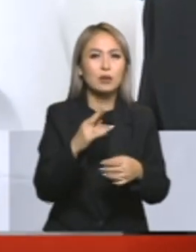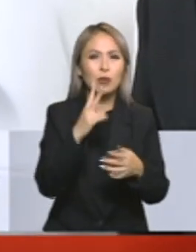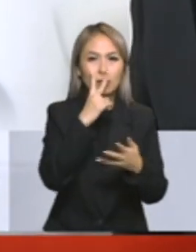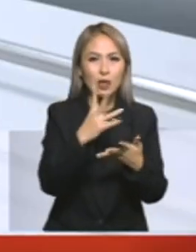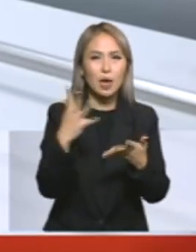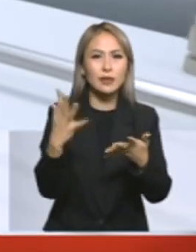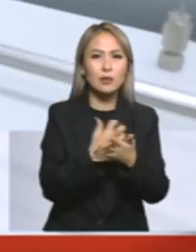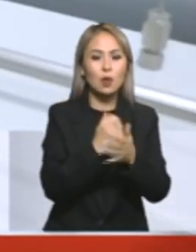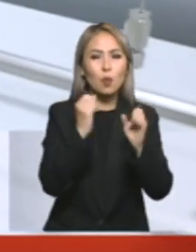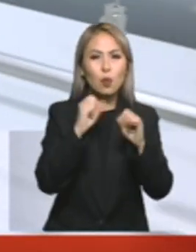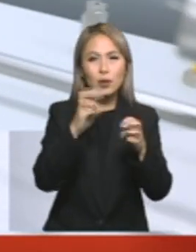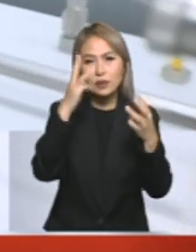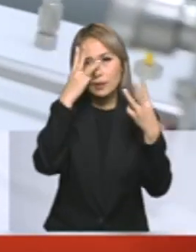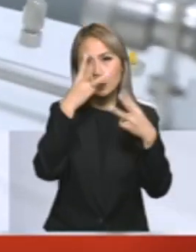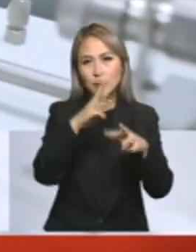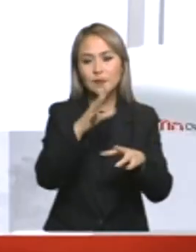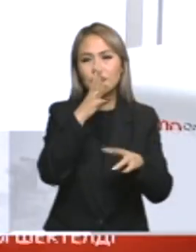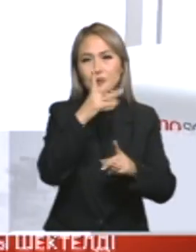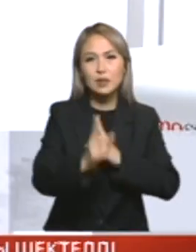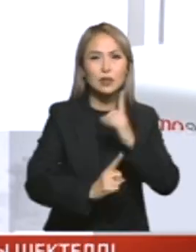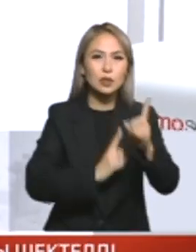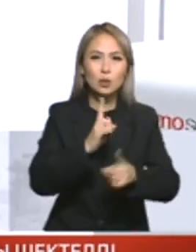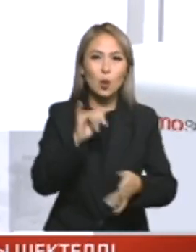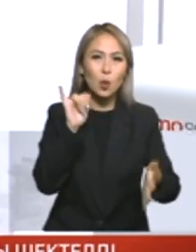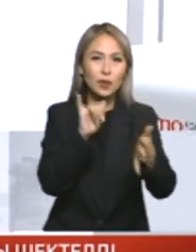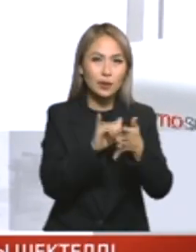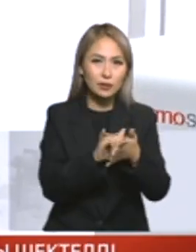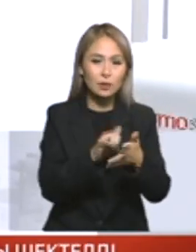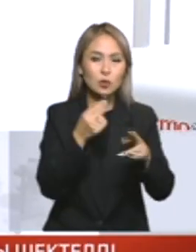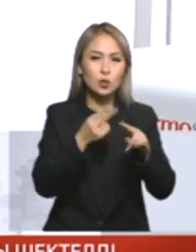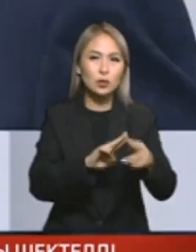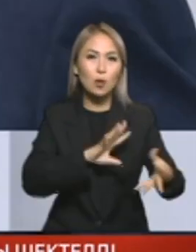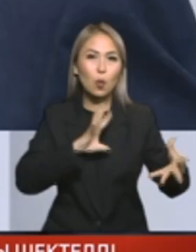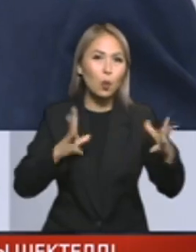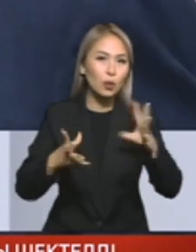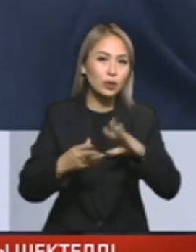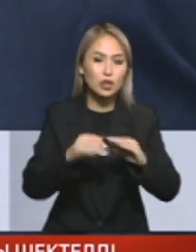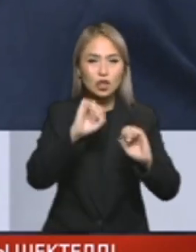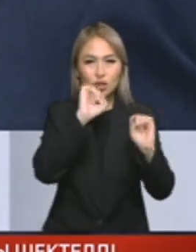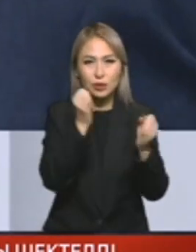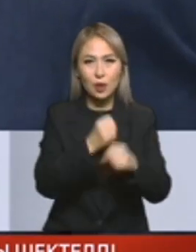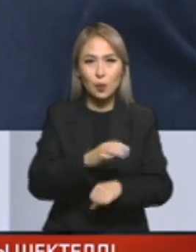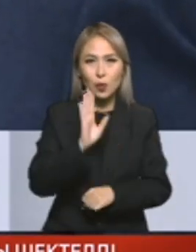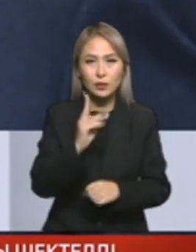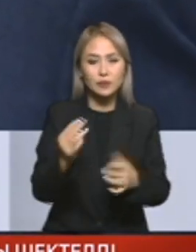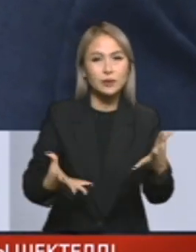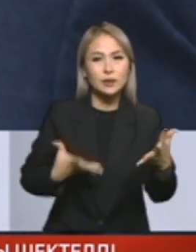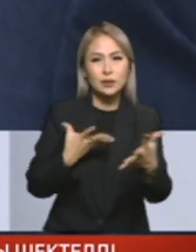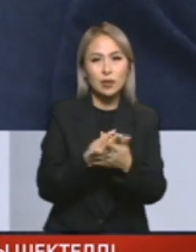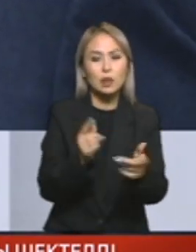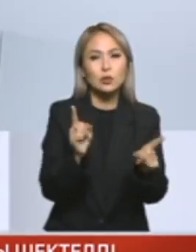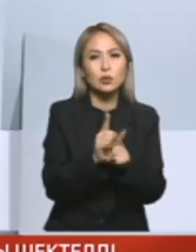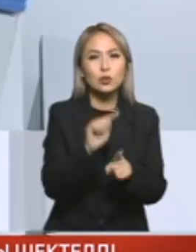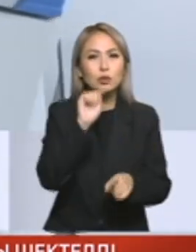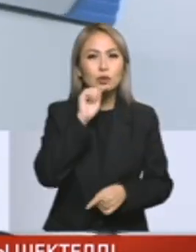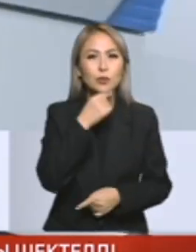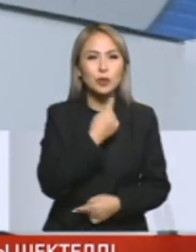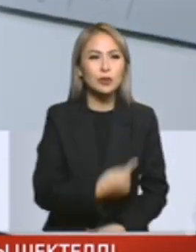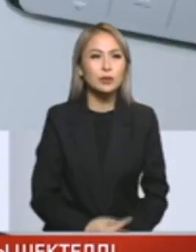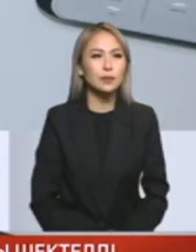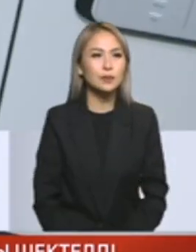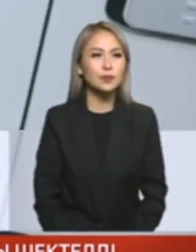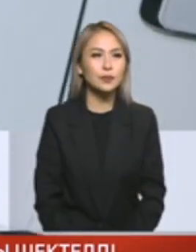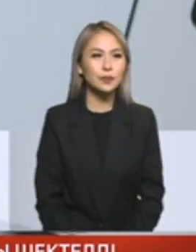болады. Орталықта заманауи зертханалық құрылғылар орнатылғандықтан қорытындысы жылдам шығады, қаржыда үнемделеді. Помимо